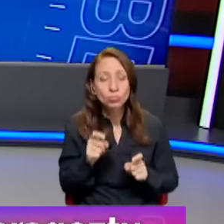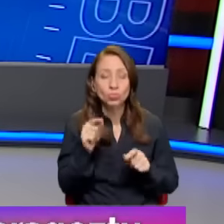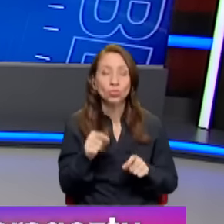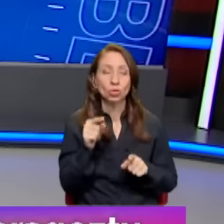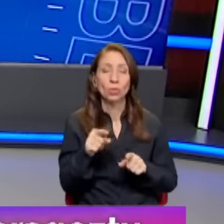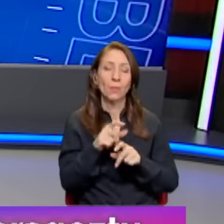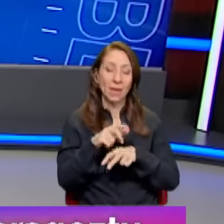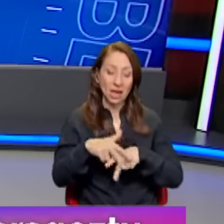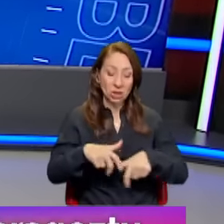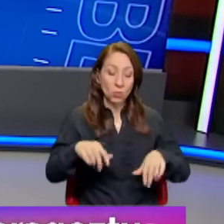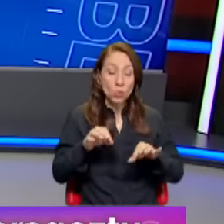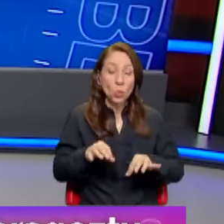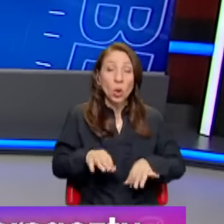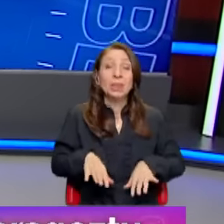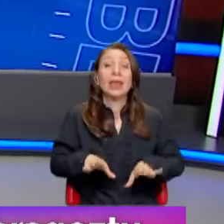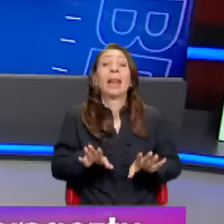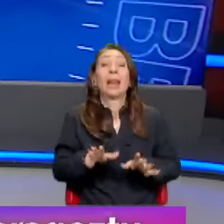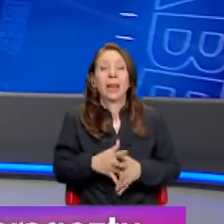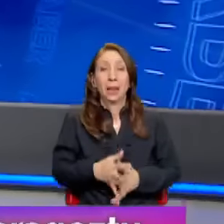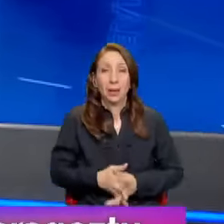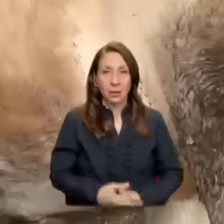başlığımız mümkün